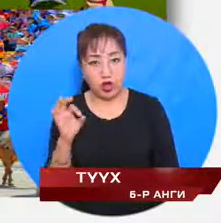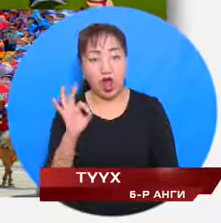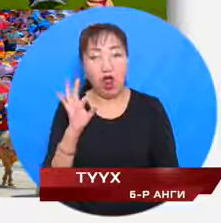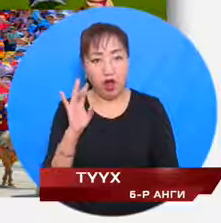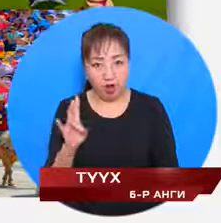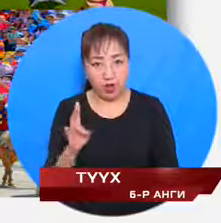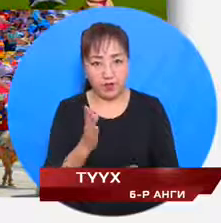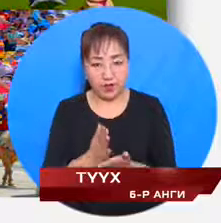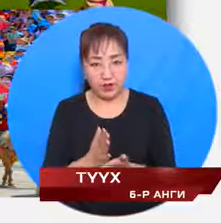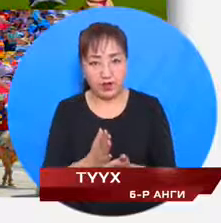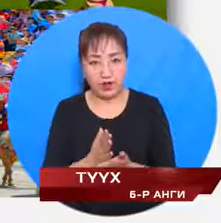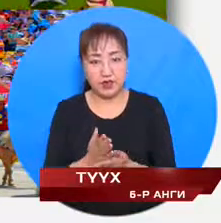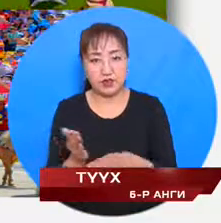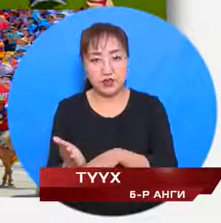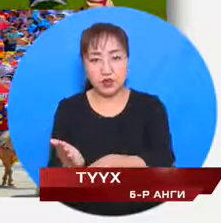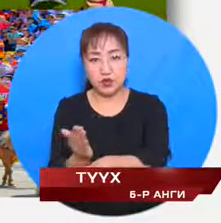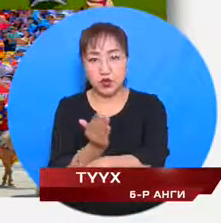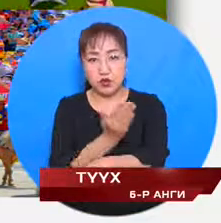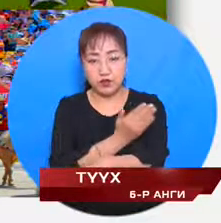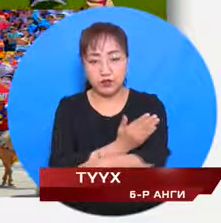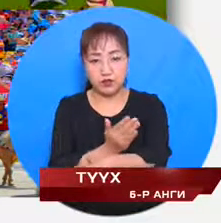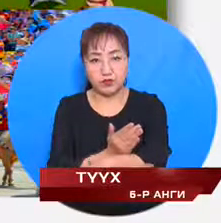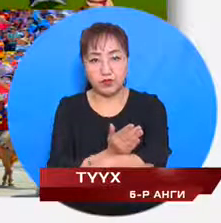байгаа. А тэгэхээр бодлогын үгдээр бол